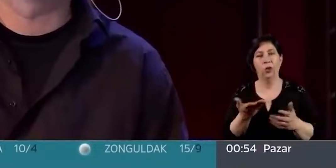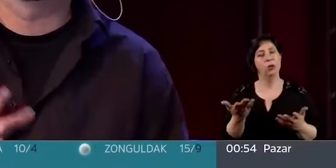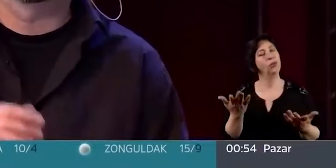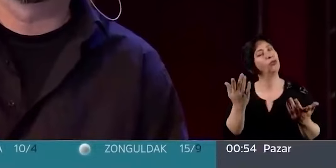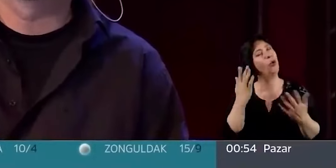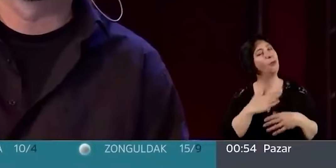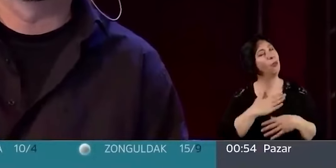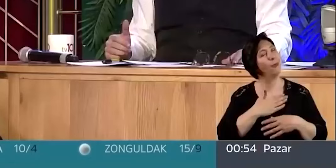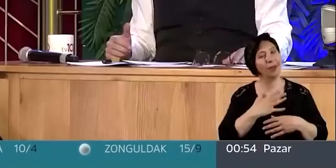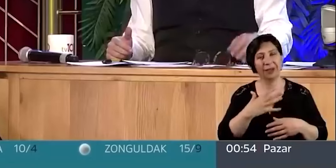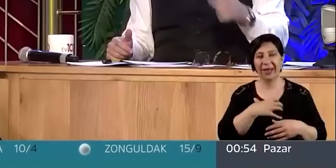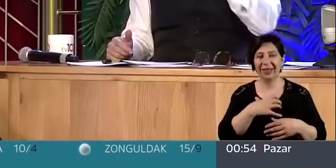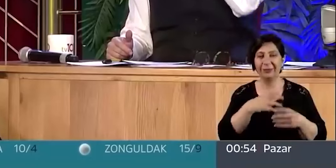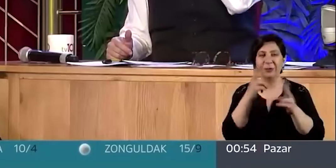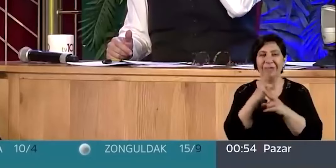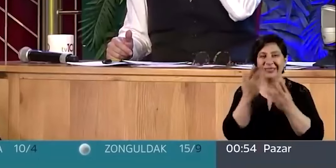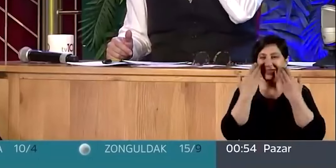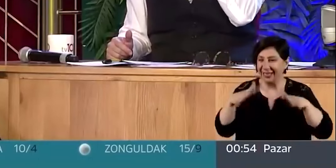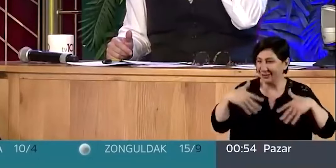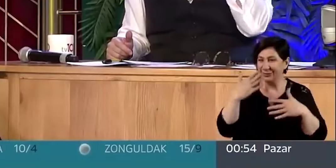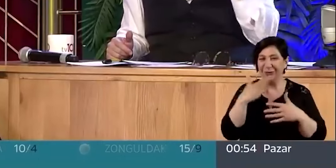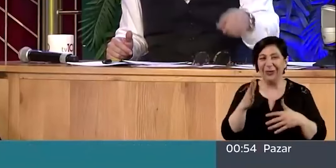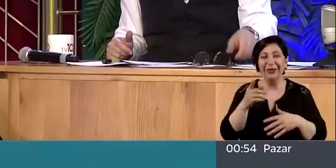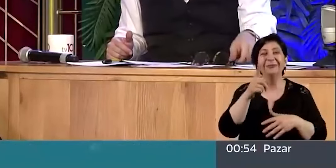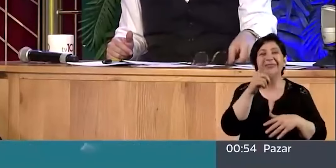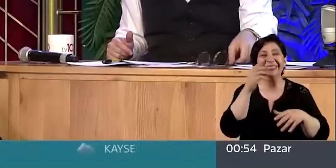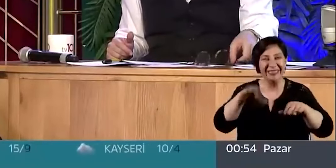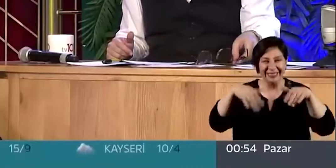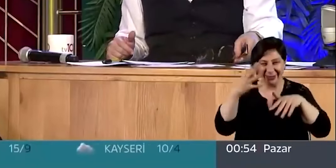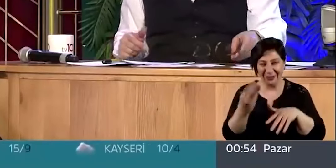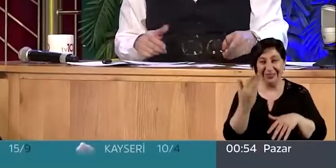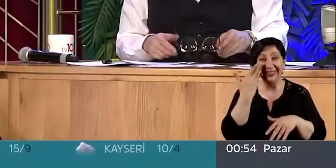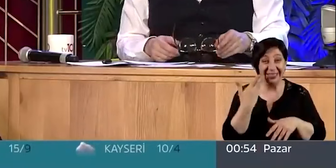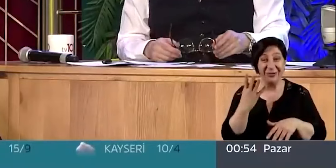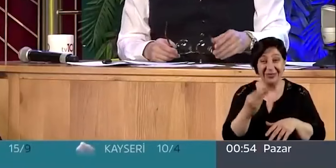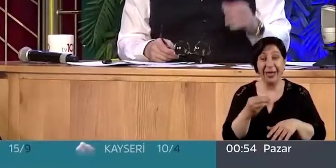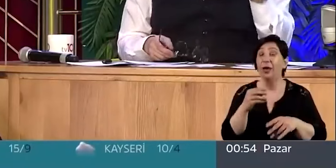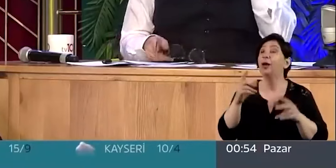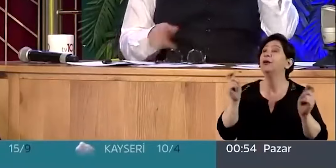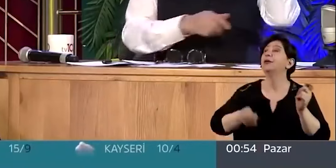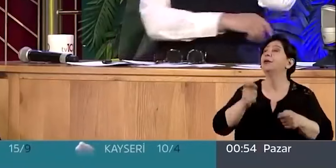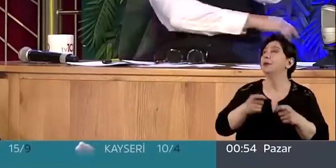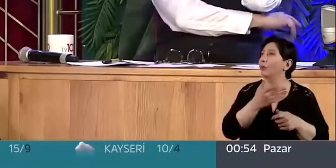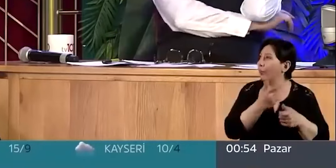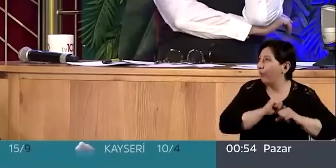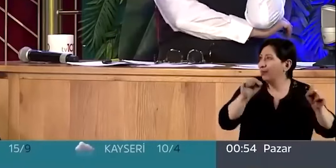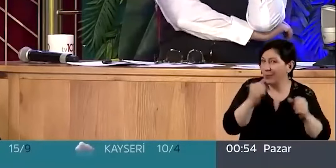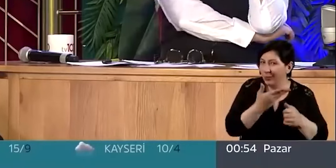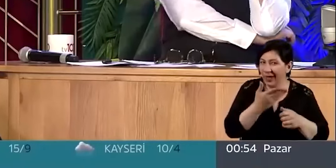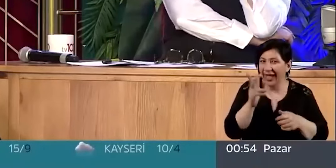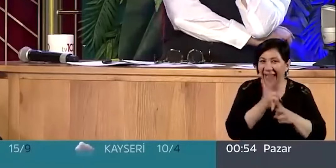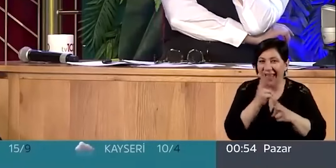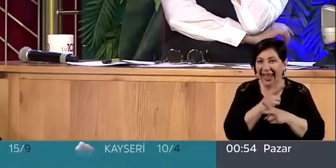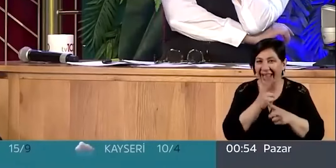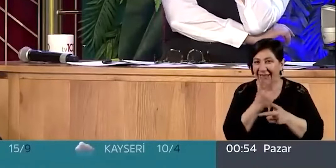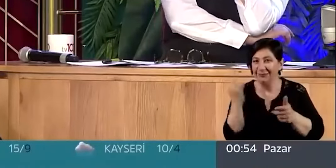estağfurullah meclis gibi seyirci diyorum. Kendi kendime gülüyorum. Evet. Şurada insan olsa da gülerdi ya. Patlıyor. Orkestra değil mi? Bari siz gülün. Tuncer patlamıyor mu?